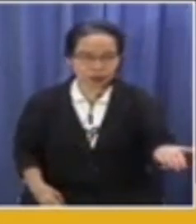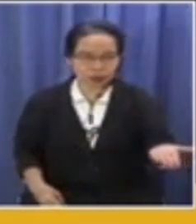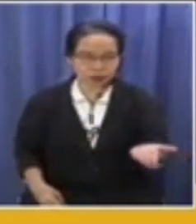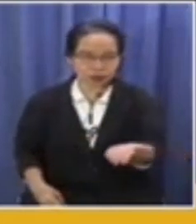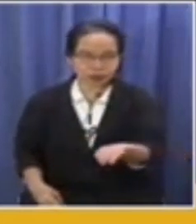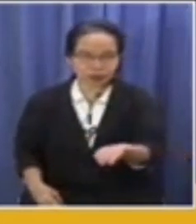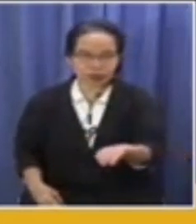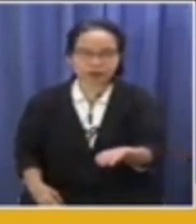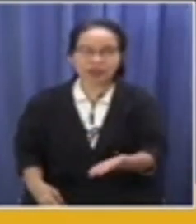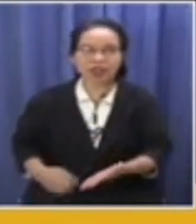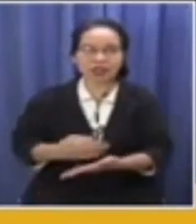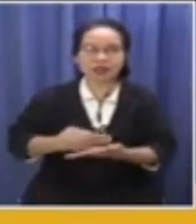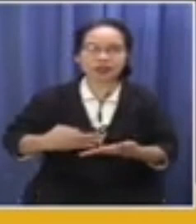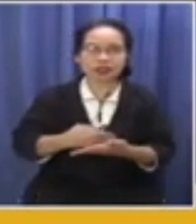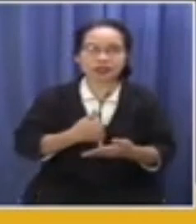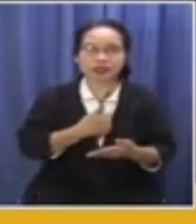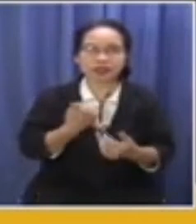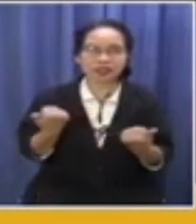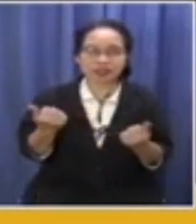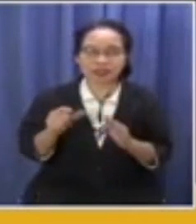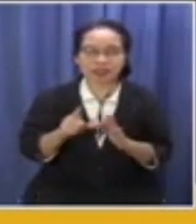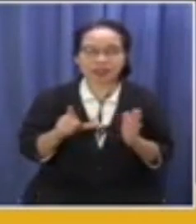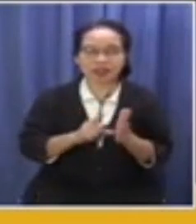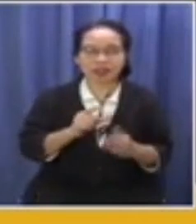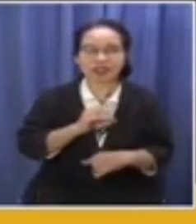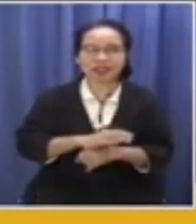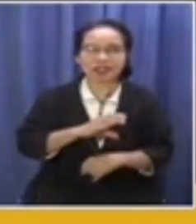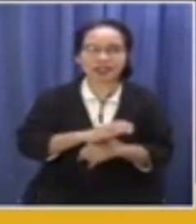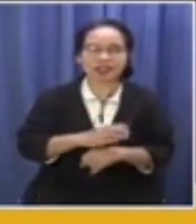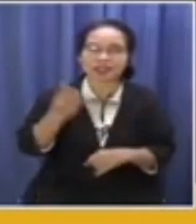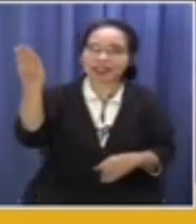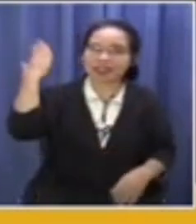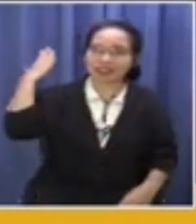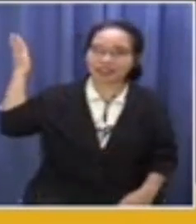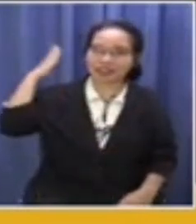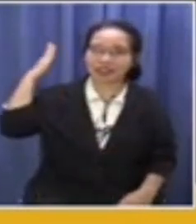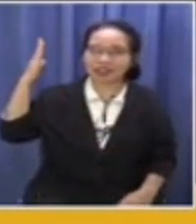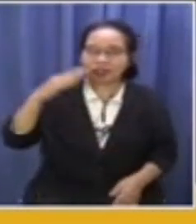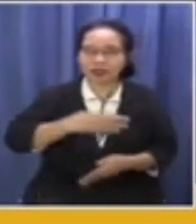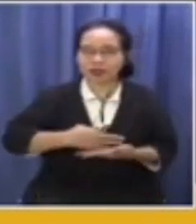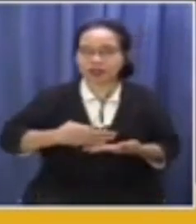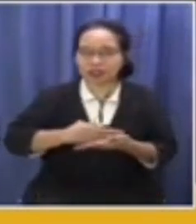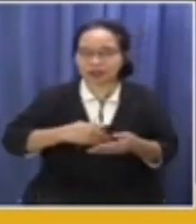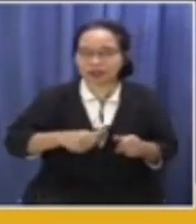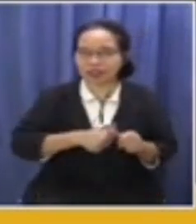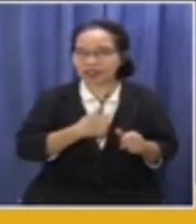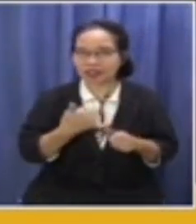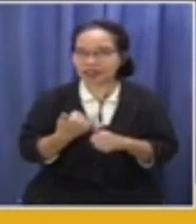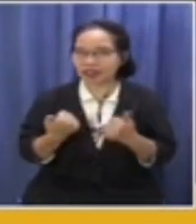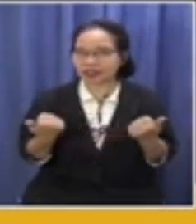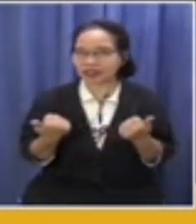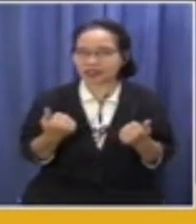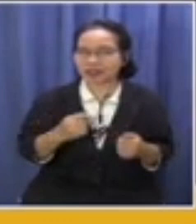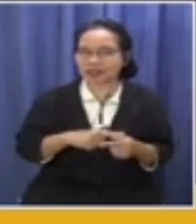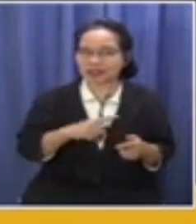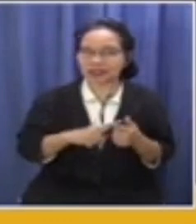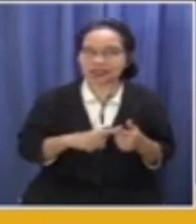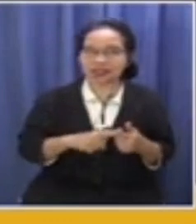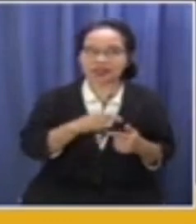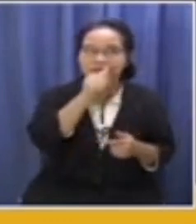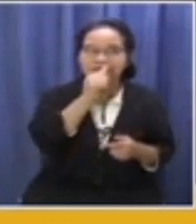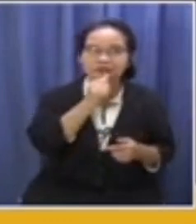gawin magpatawaran batas yun sa iglesya ng una eh magpatawaran kayo sa isa't isa